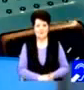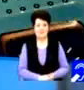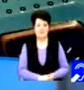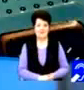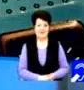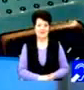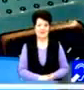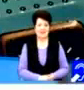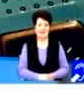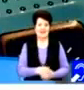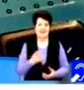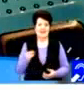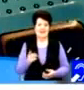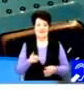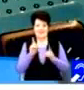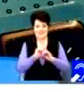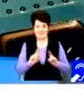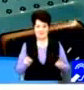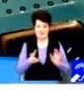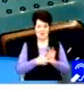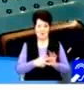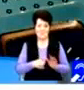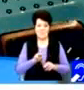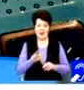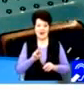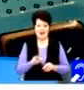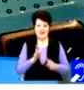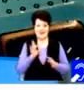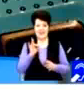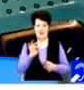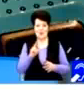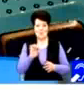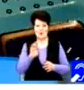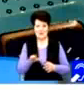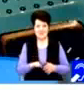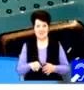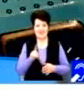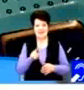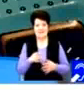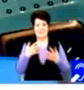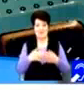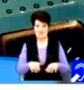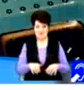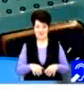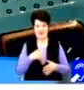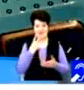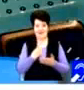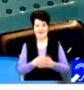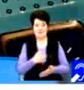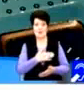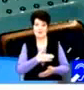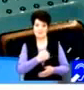A1 o felicitare deosebită în Ajun de 8 Martie vine de la un robot deși este doar o mașinărie arată că are totuși o